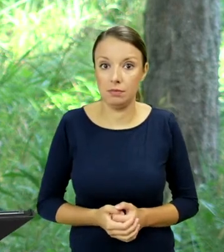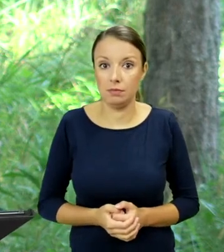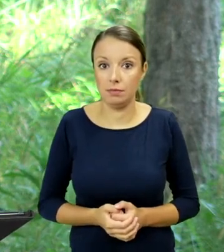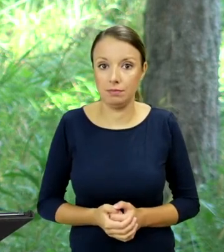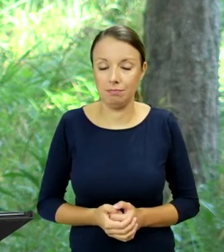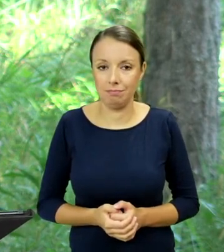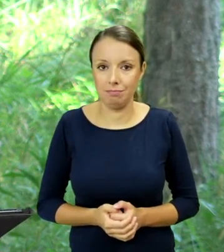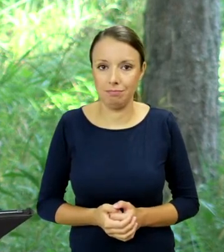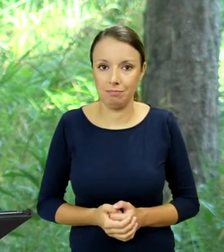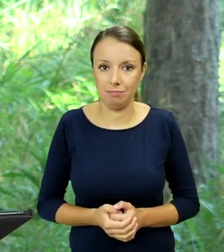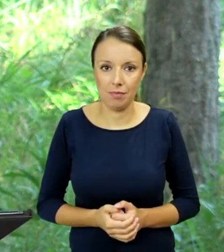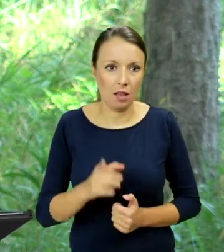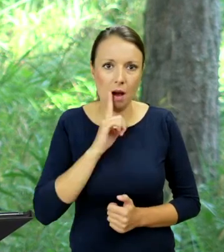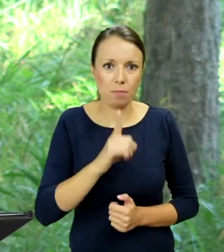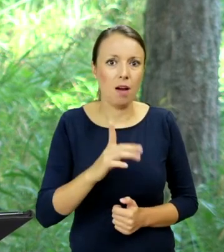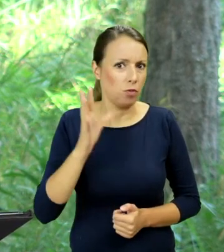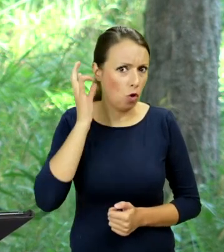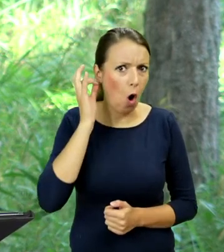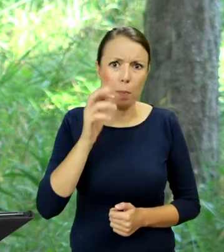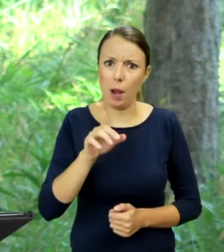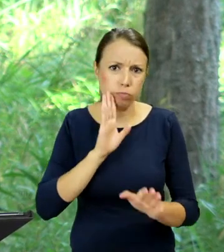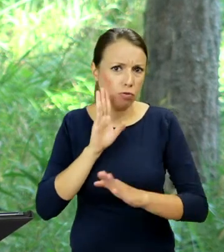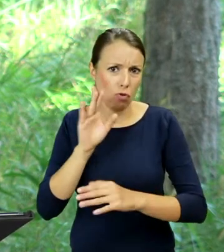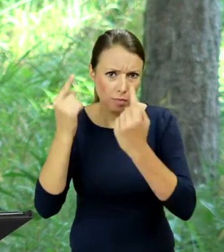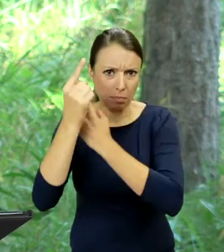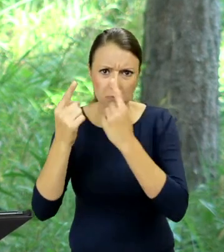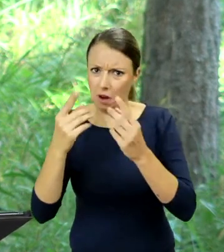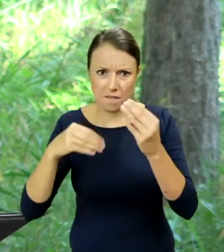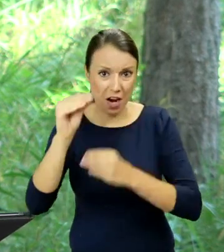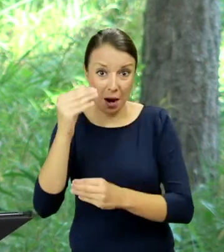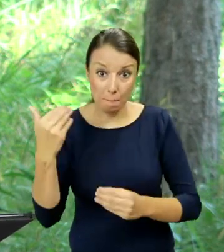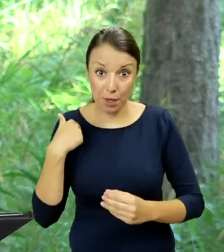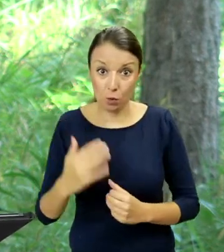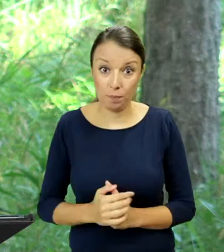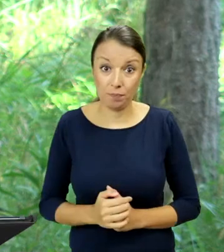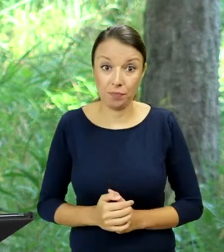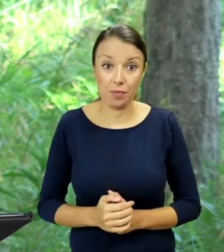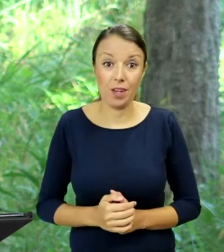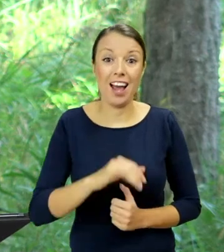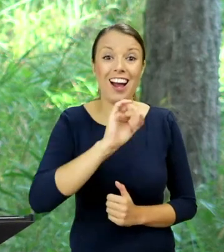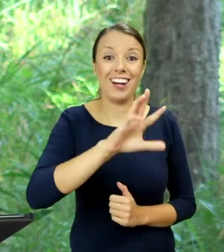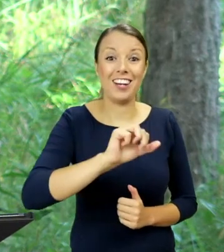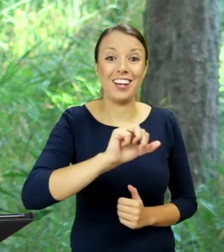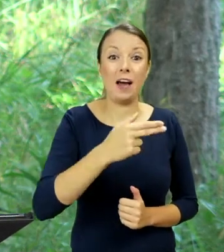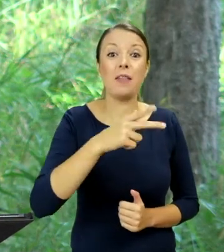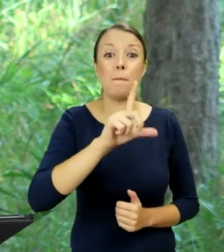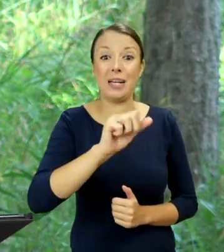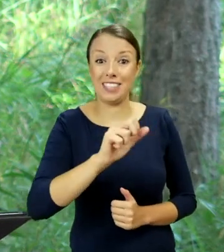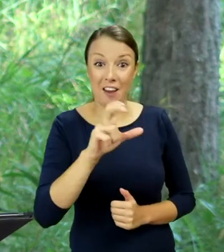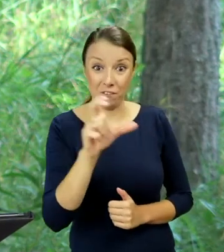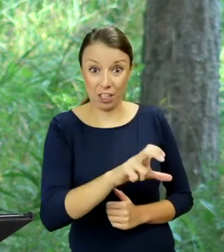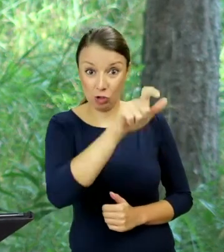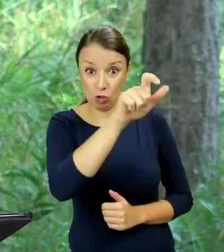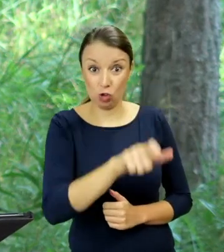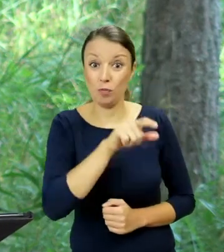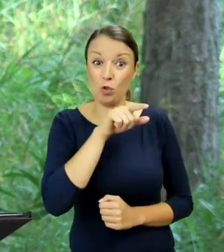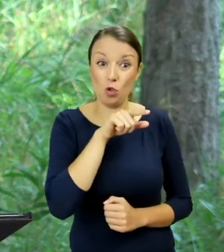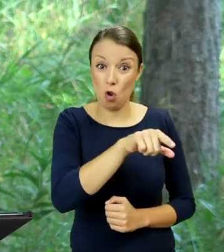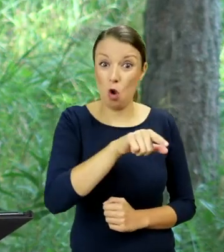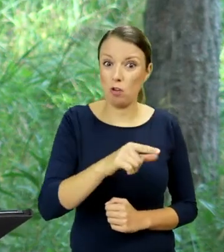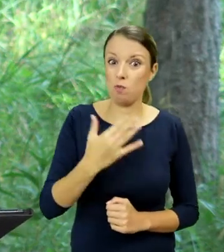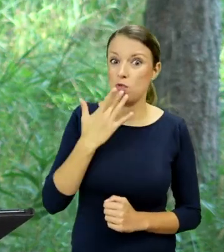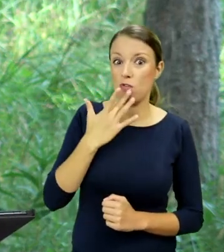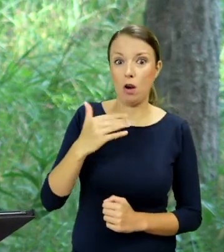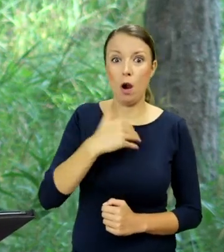Takich kobiet było więcej i namiestnik Królestwa Polskiego Iwan Paskiewicz zwykł właśnie mówić, że polskie